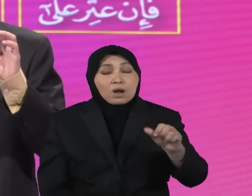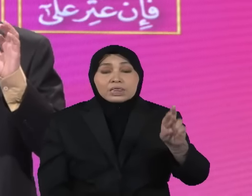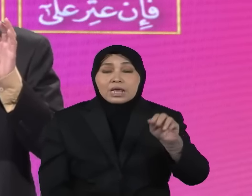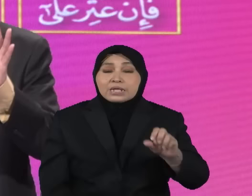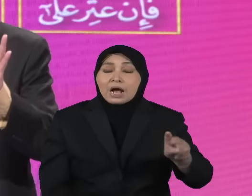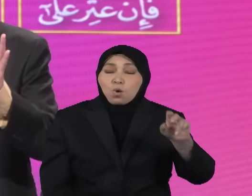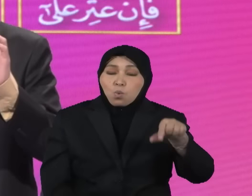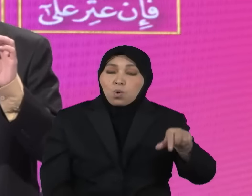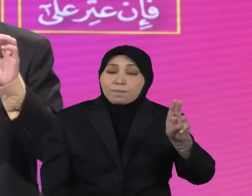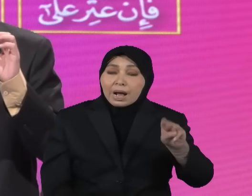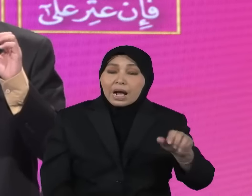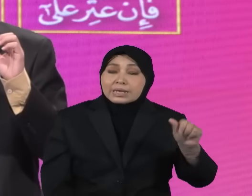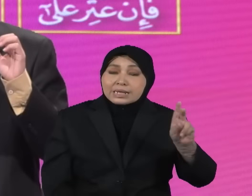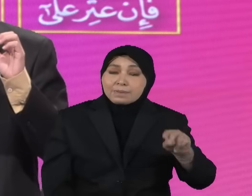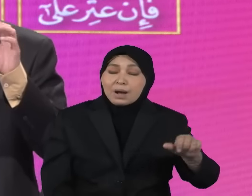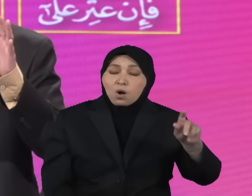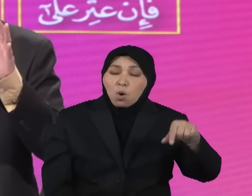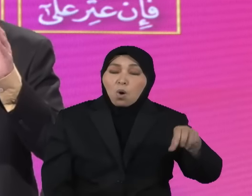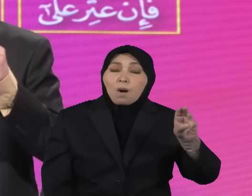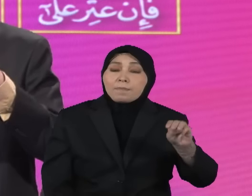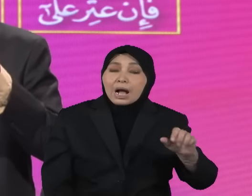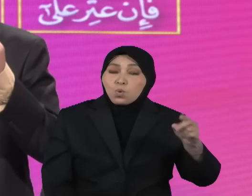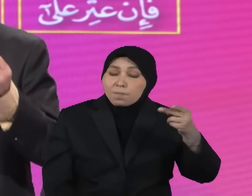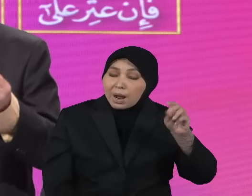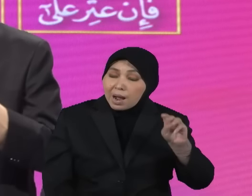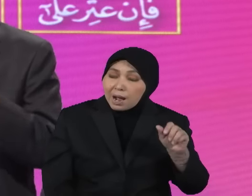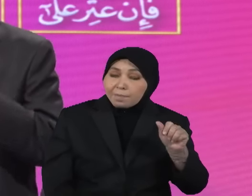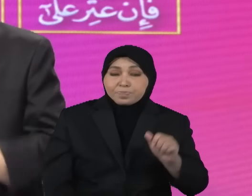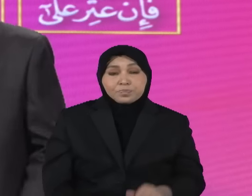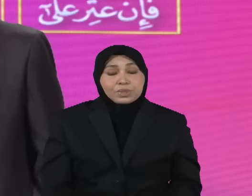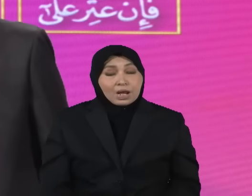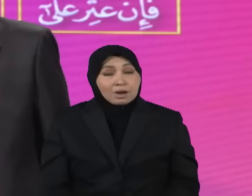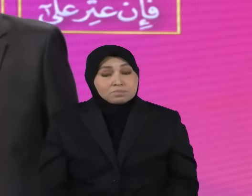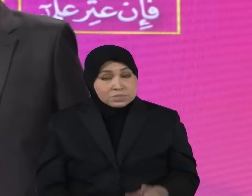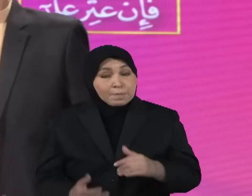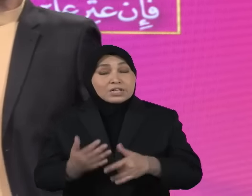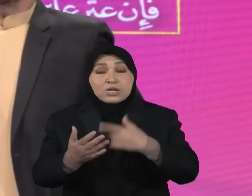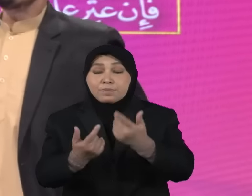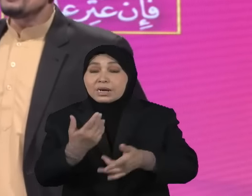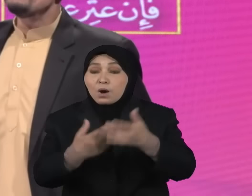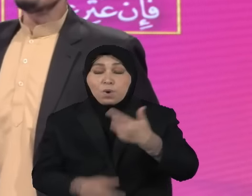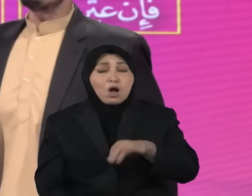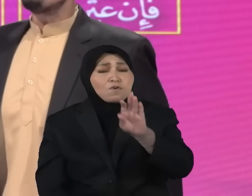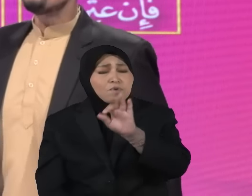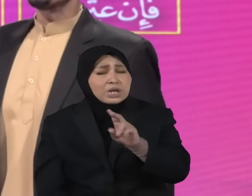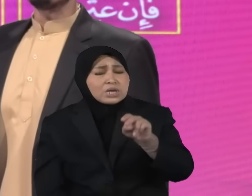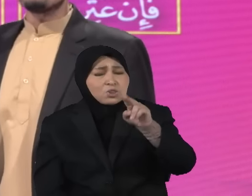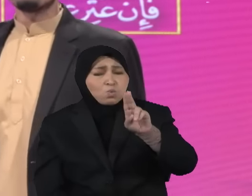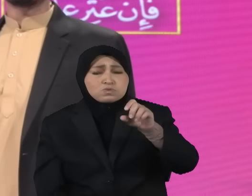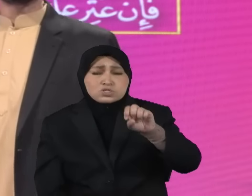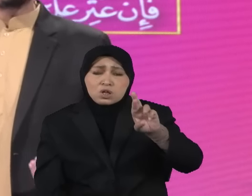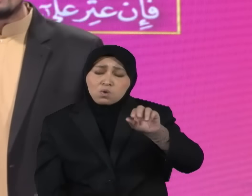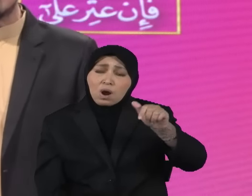فَأَخَرَانِ يَقُومَانِ مَقَامَهُمَا kita baca daripada awal eh فَإِنْ